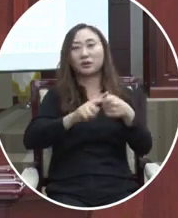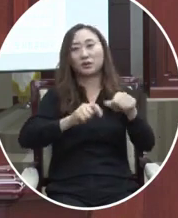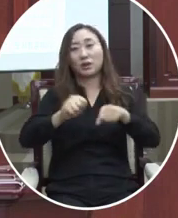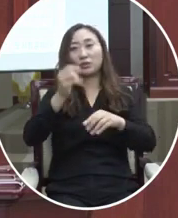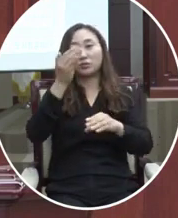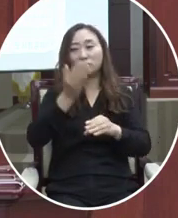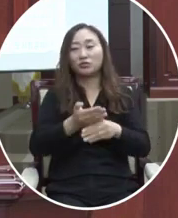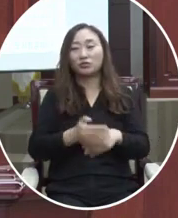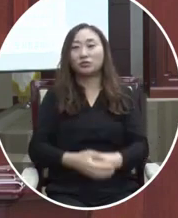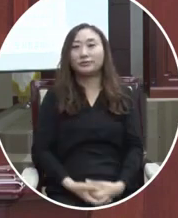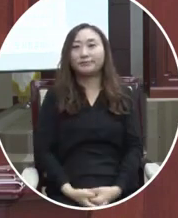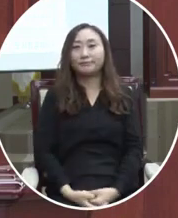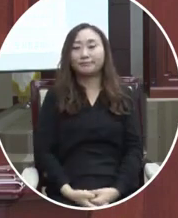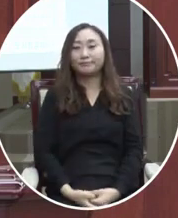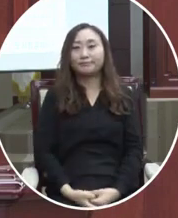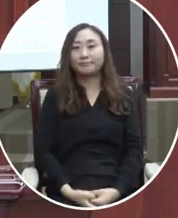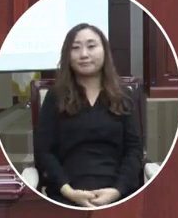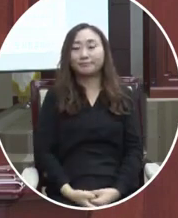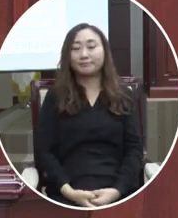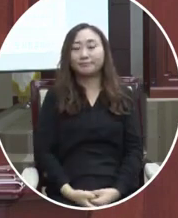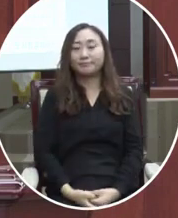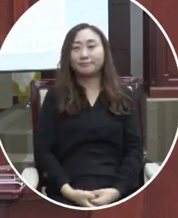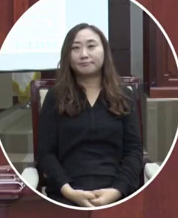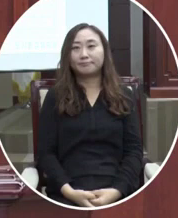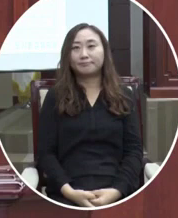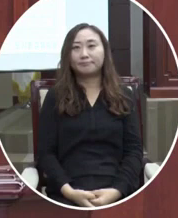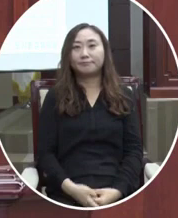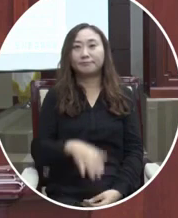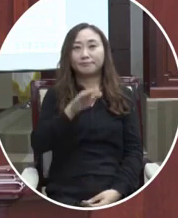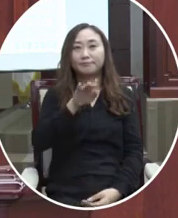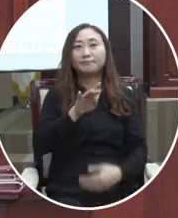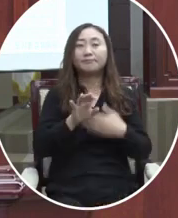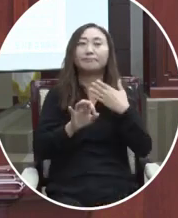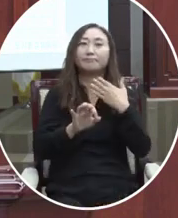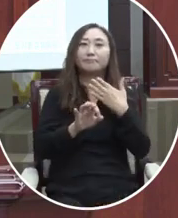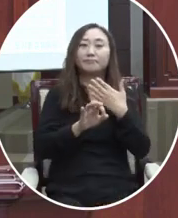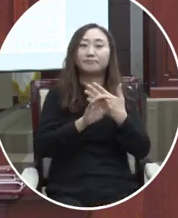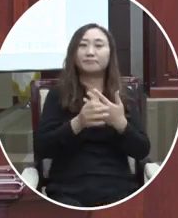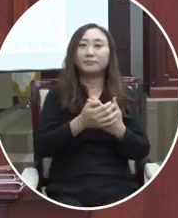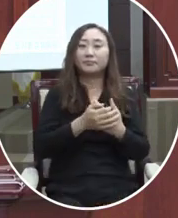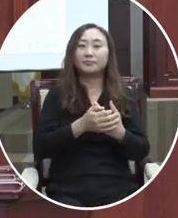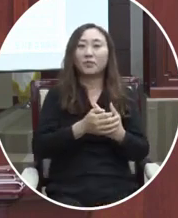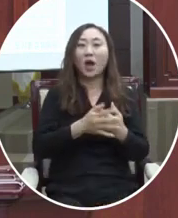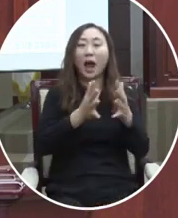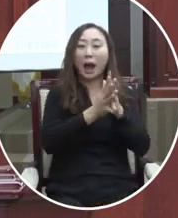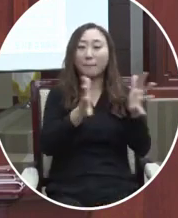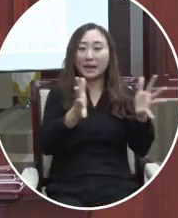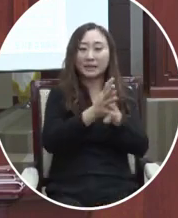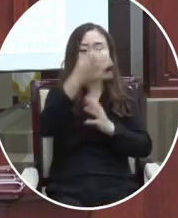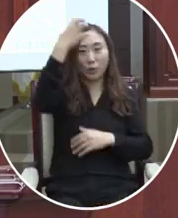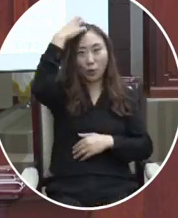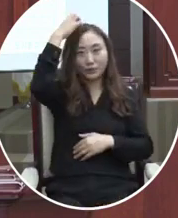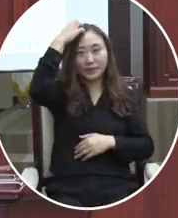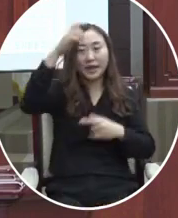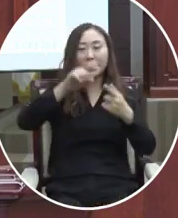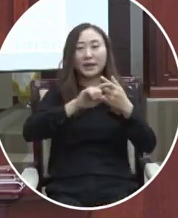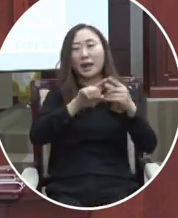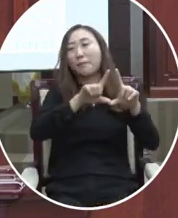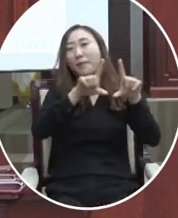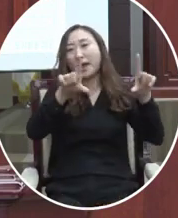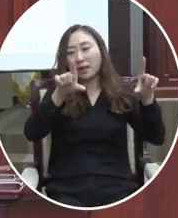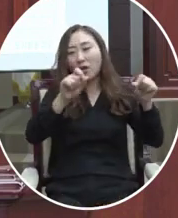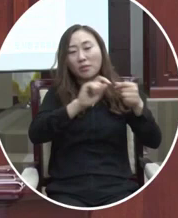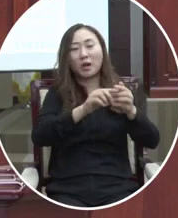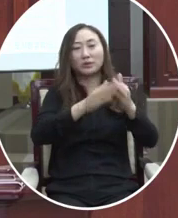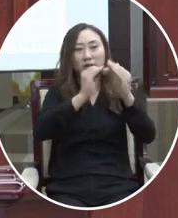활동하고 있습니다. 그 활동의 일환으로 10월부터 공동주택 옥상 태양광 패널 설치 지원 정책 제안을